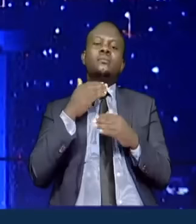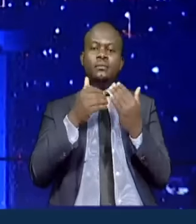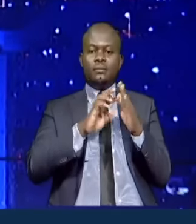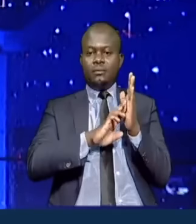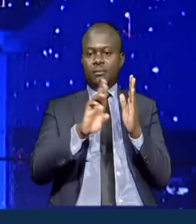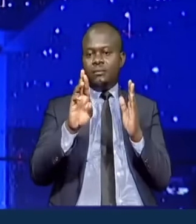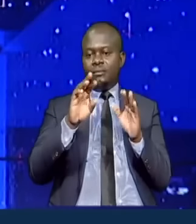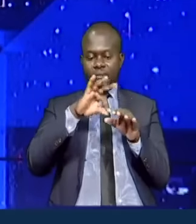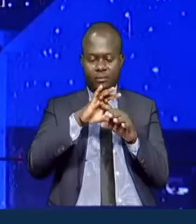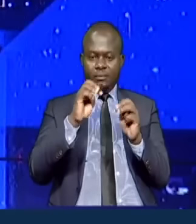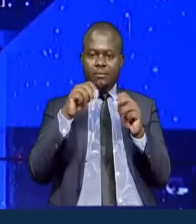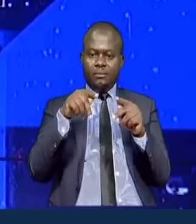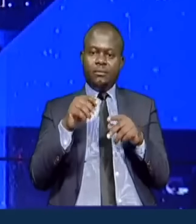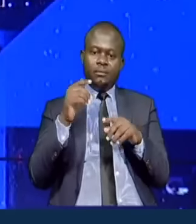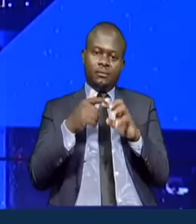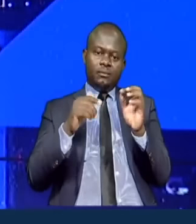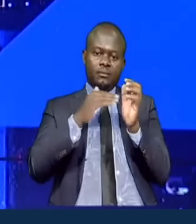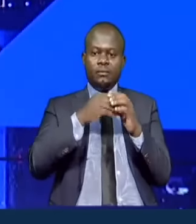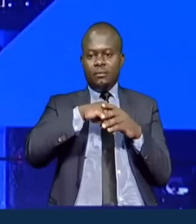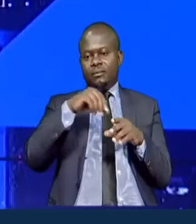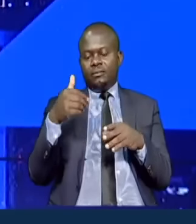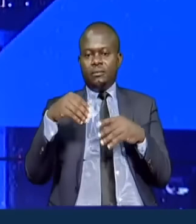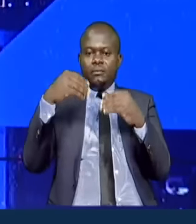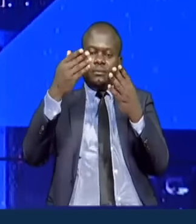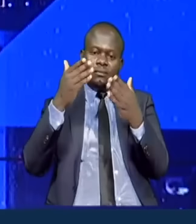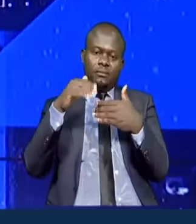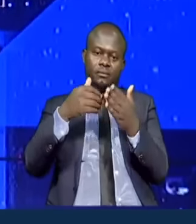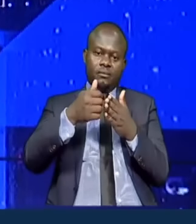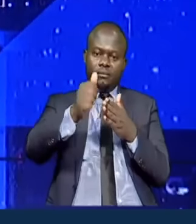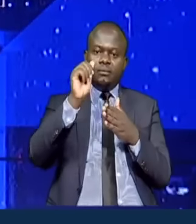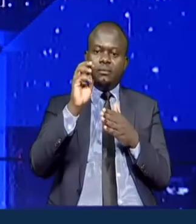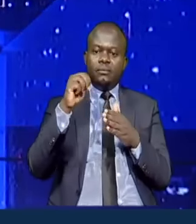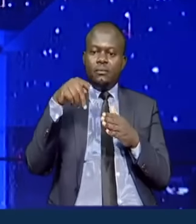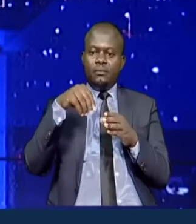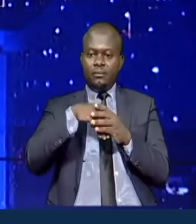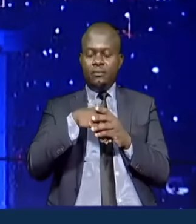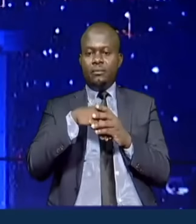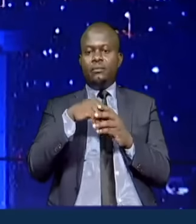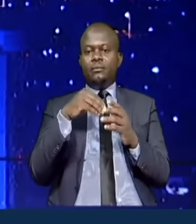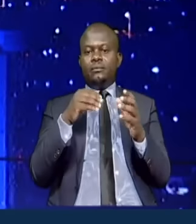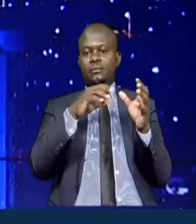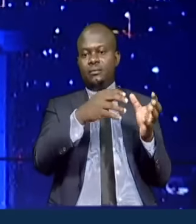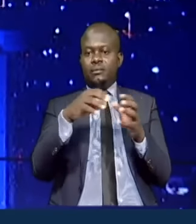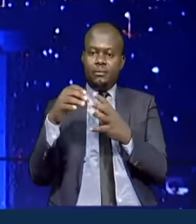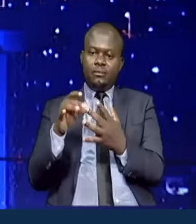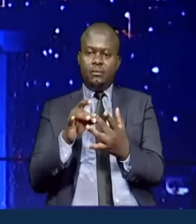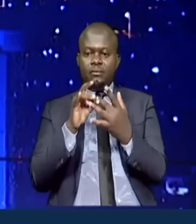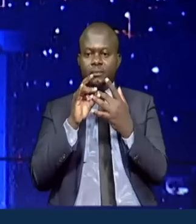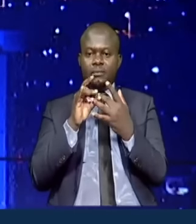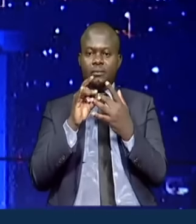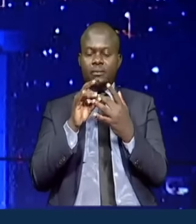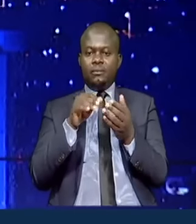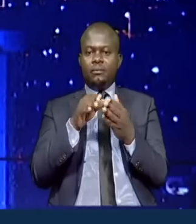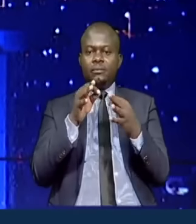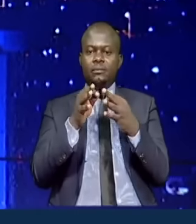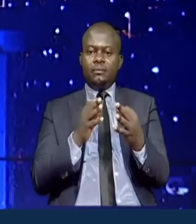matora y'abadepite mu bandi kandi batanze kandidature zabo ku myanya y'abadepite barimo babarizwa mu byiciro byihariye Pasco